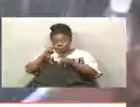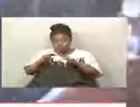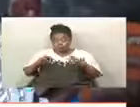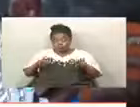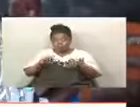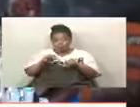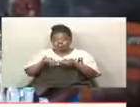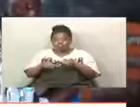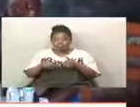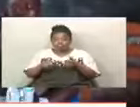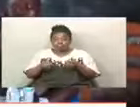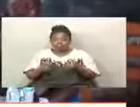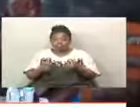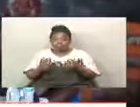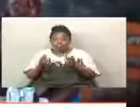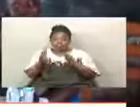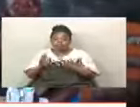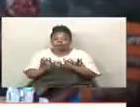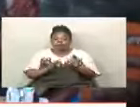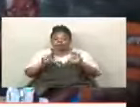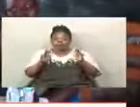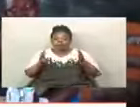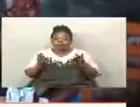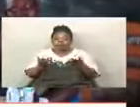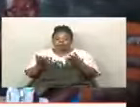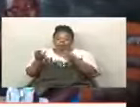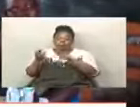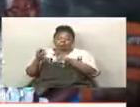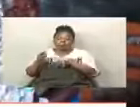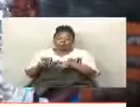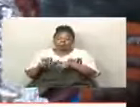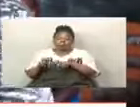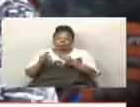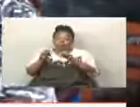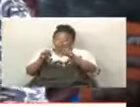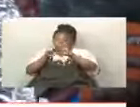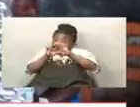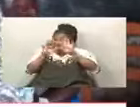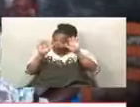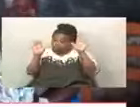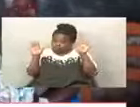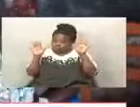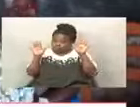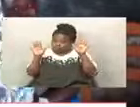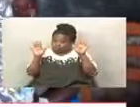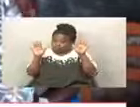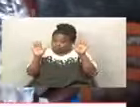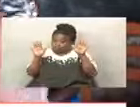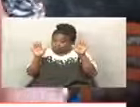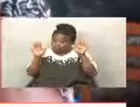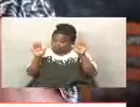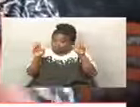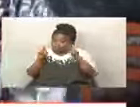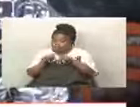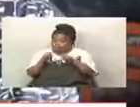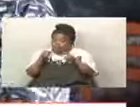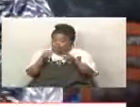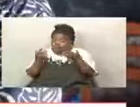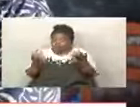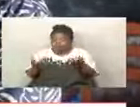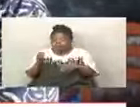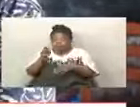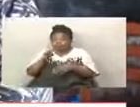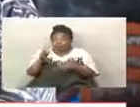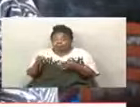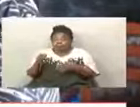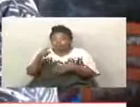ebanoonyerezeeko prosesi engeri gye yatambula teyali nnuŋŋamu era nze gye ntera okutambulira abo